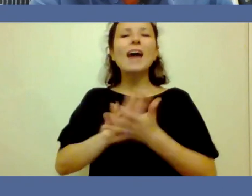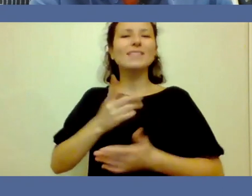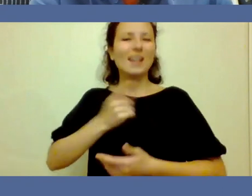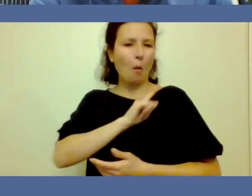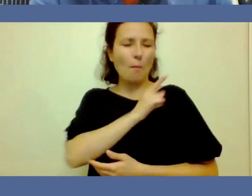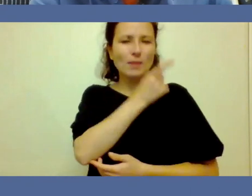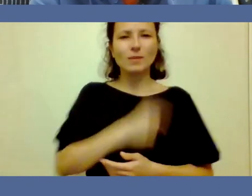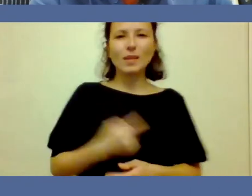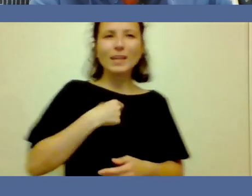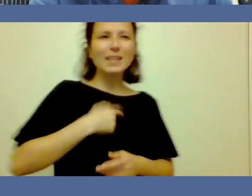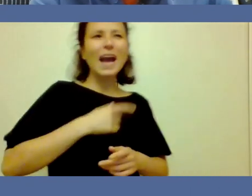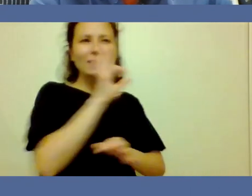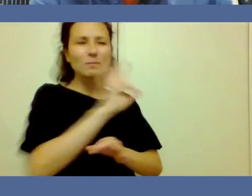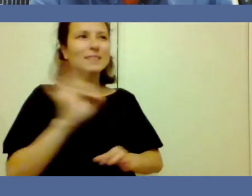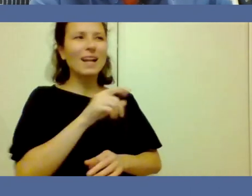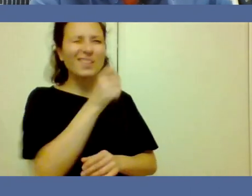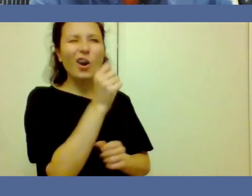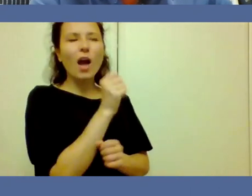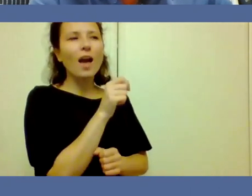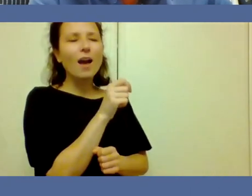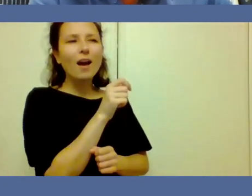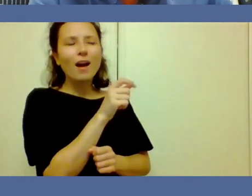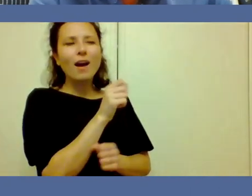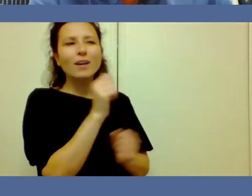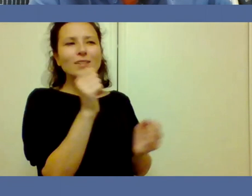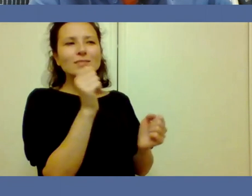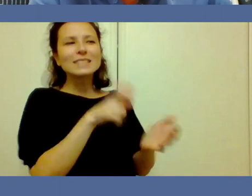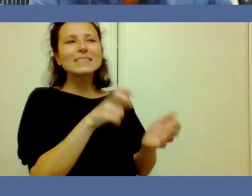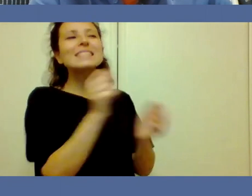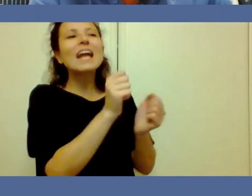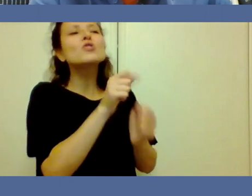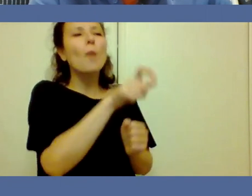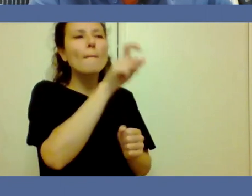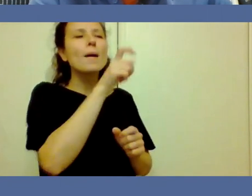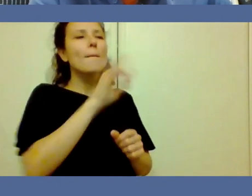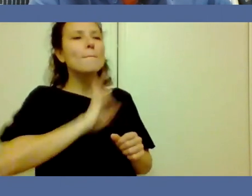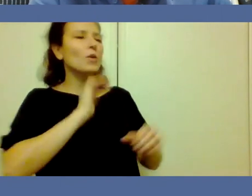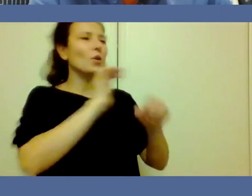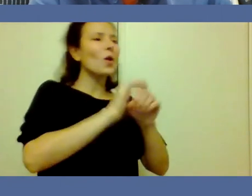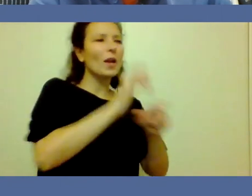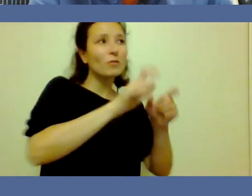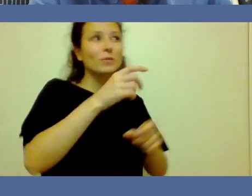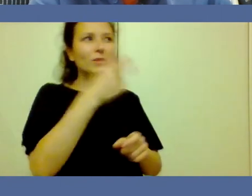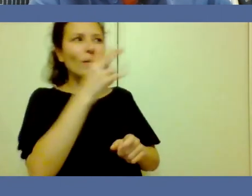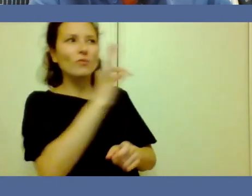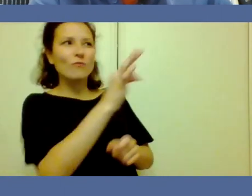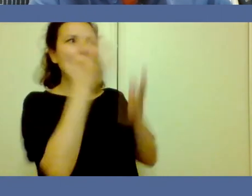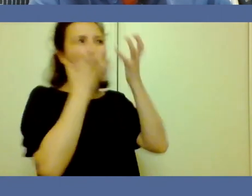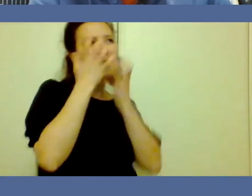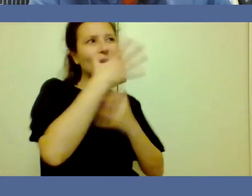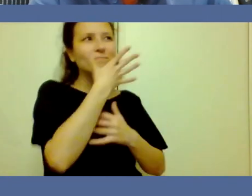straszyłam tak moich kolegów, żeby zobaczyć ich miny, bo lubię tak przekornie i troszeczkę wrzucić